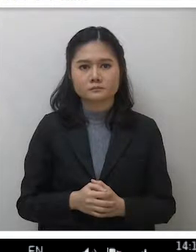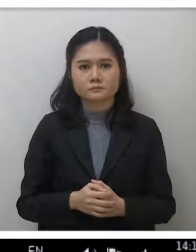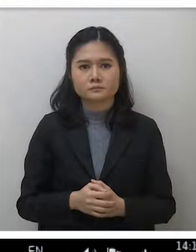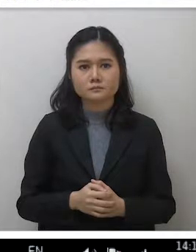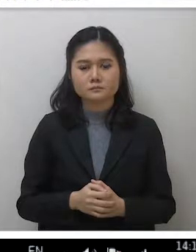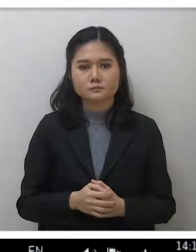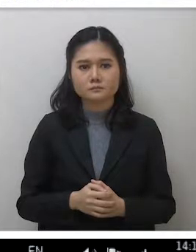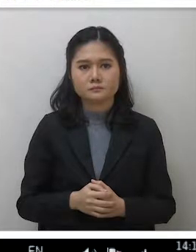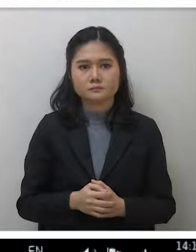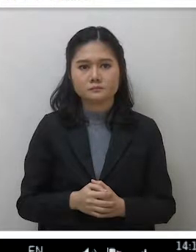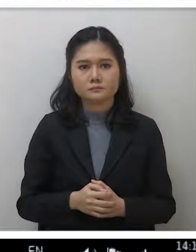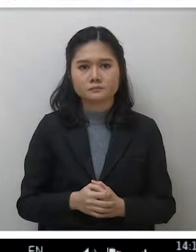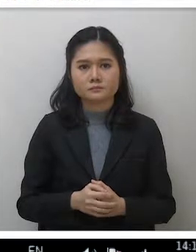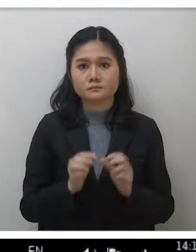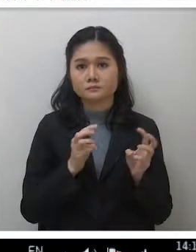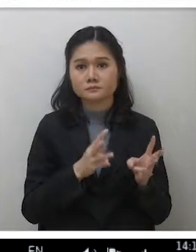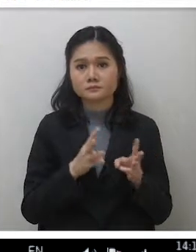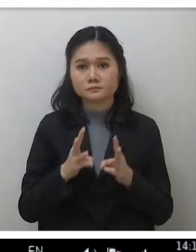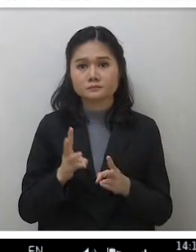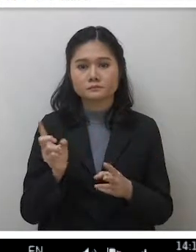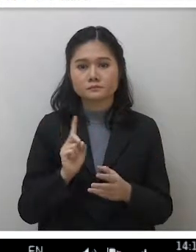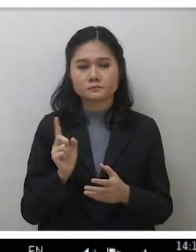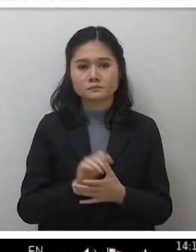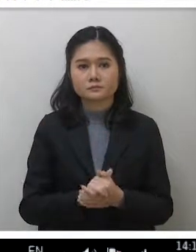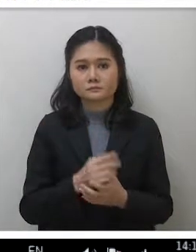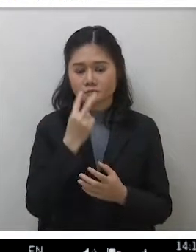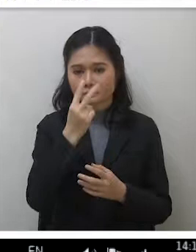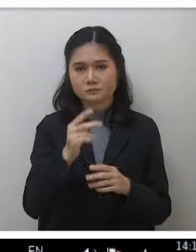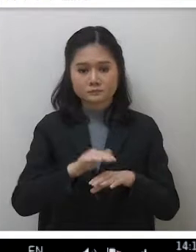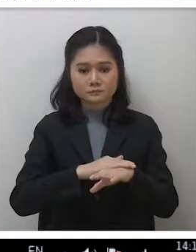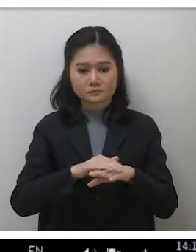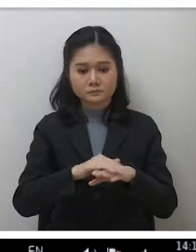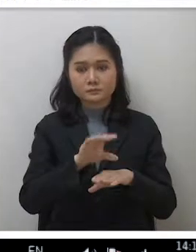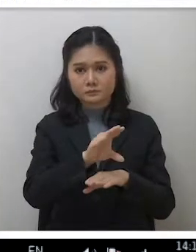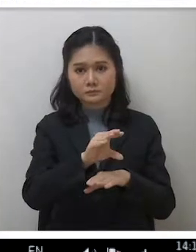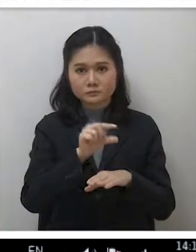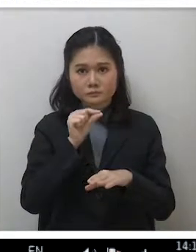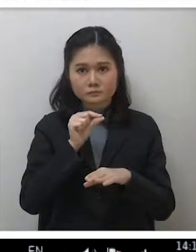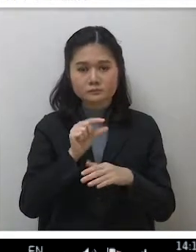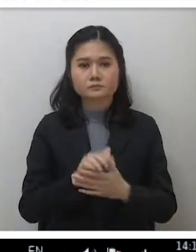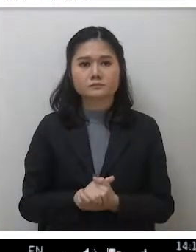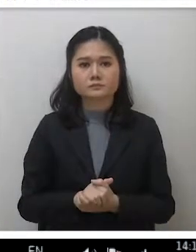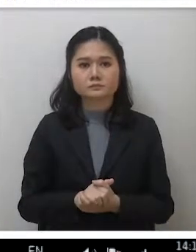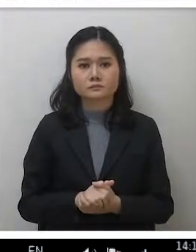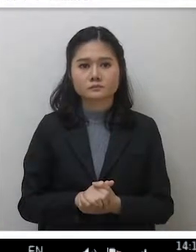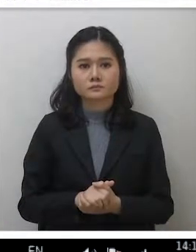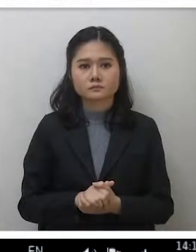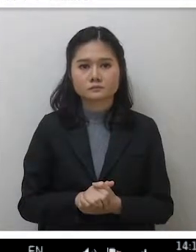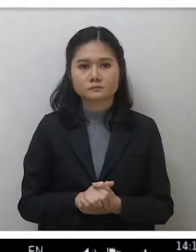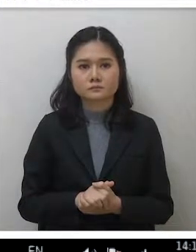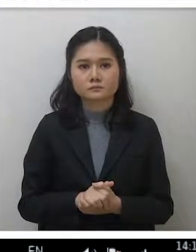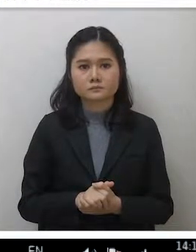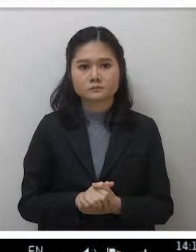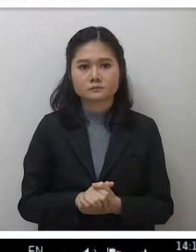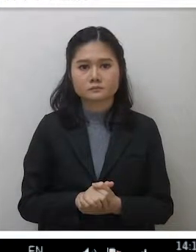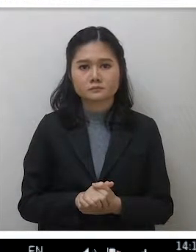โอเคนะครับจากนั้นวิธีการก็คือเราจะต้องดูดเอาสีผิวนะครับดูดเอาสีผิวเลือกกระป๋อง